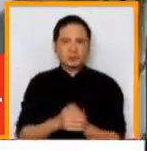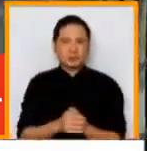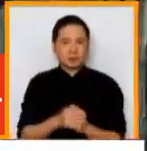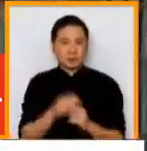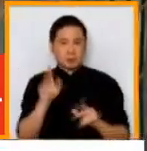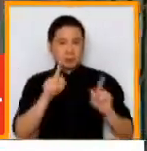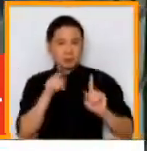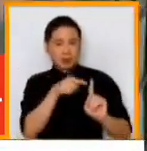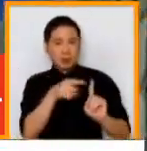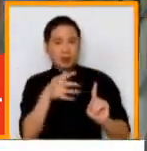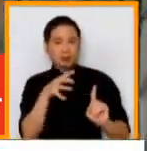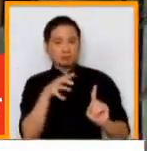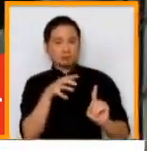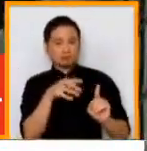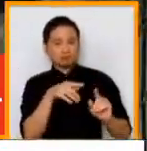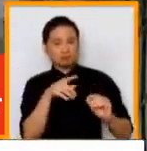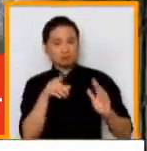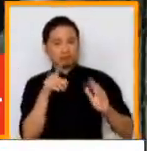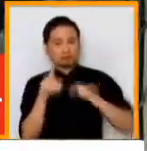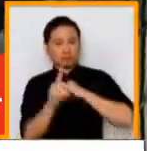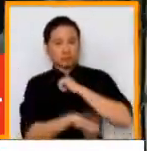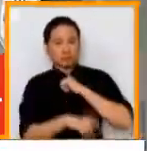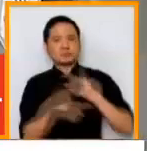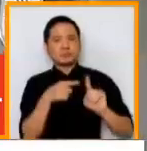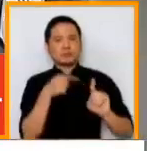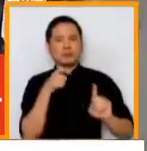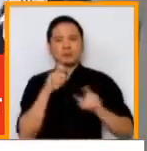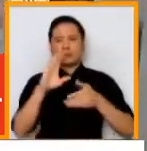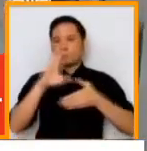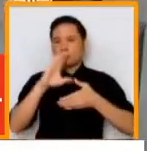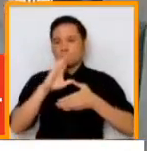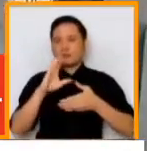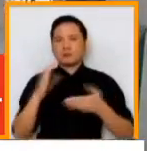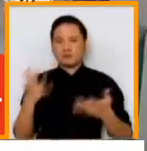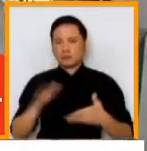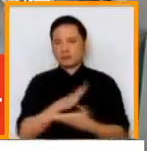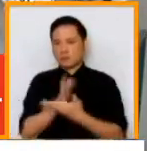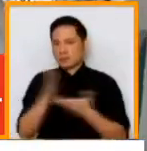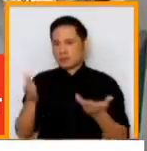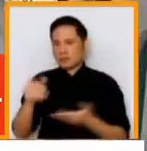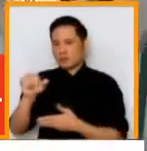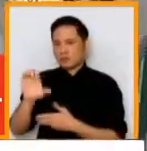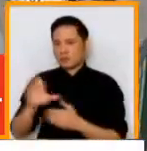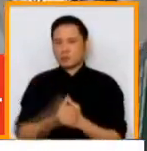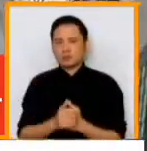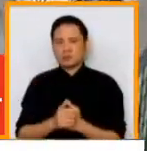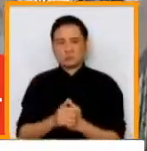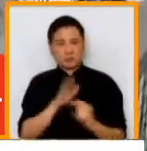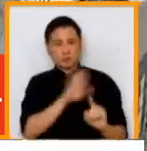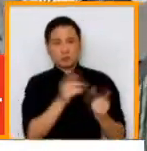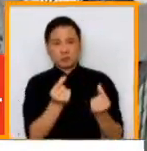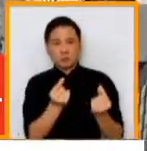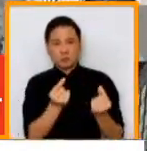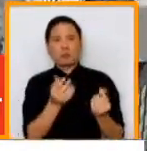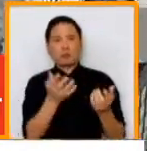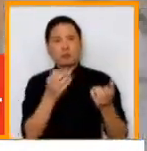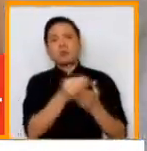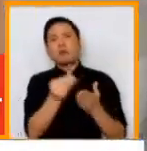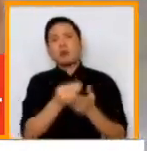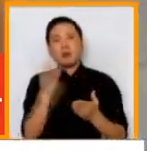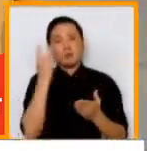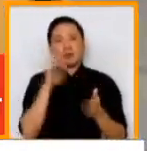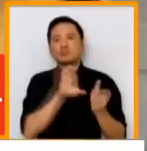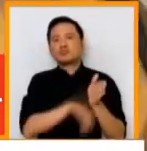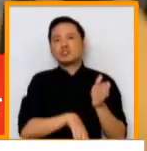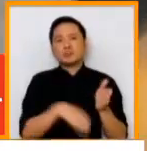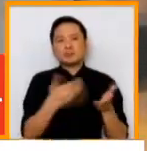taga-Caloocan at San Mateo Rizal na dumadayo dito sa Balintawak sa Quezon City para mamalengke dahil mura raw rito ang mga bilihin. Hindi raw ito pwede kung